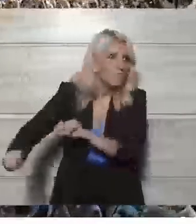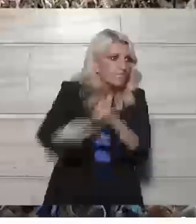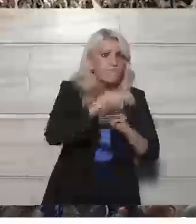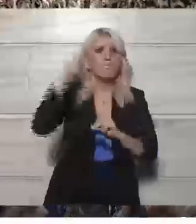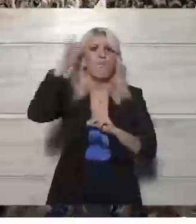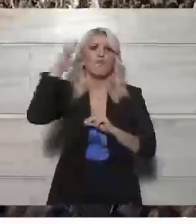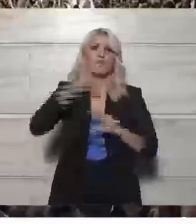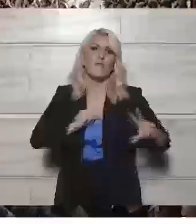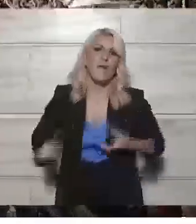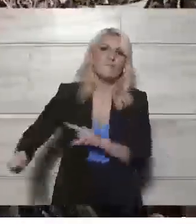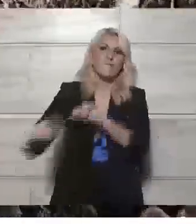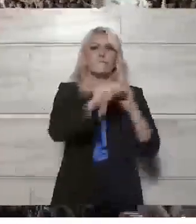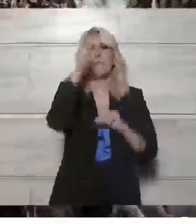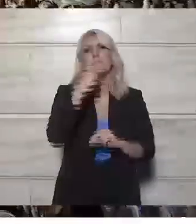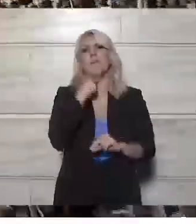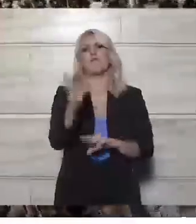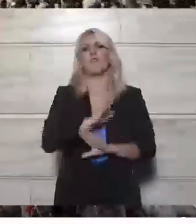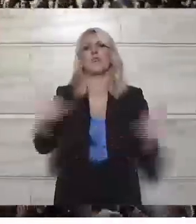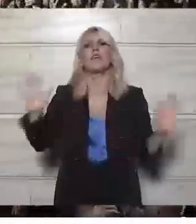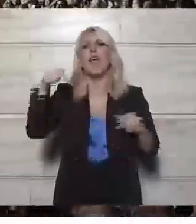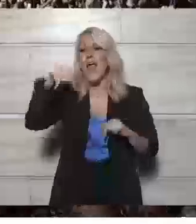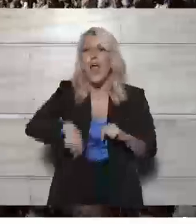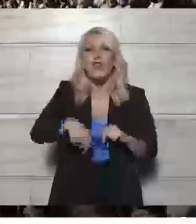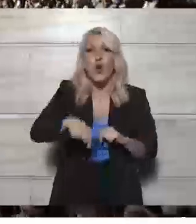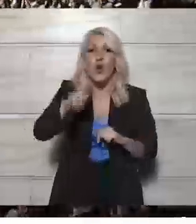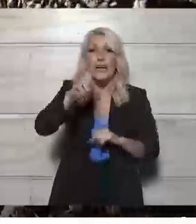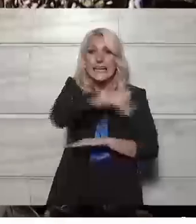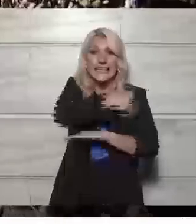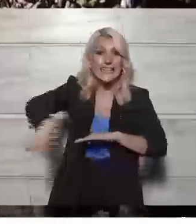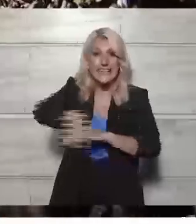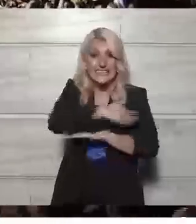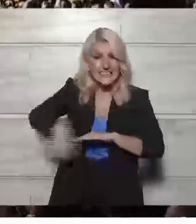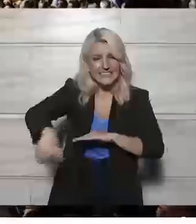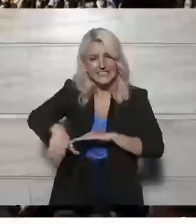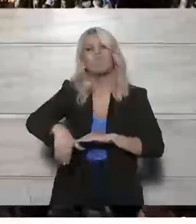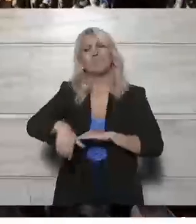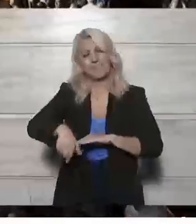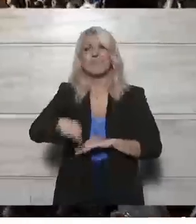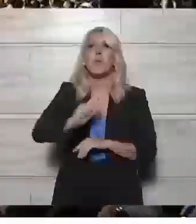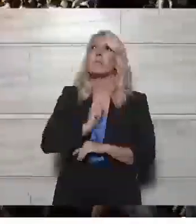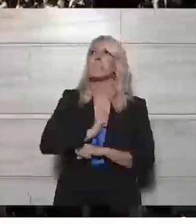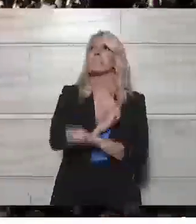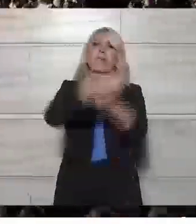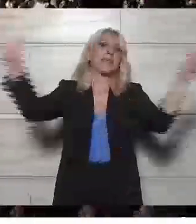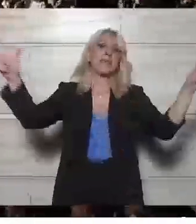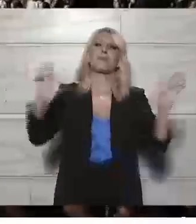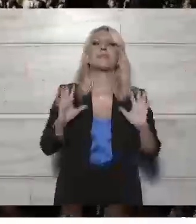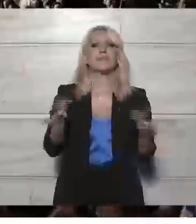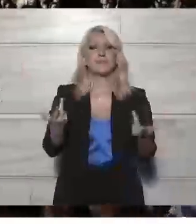είναι και το μήνυμα της ιστορικής ρηγύλης προς τα νέα γραφεία του Μοσχάτου, όπως και του Πυρσού μας. Μπορεί να